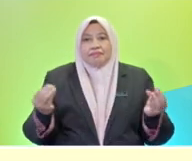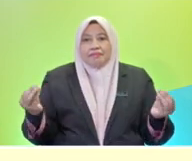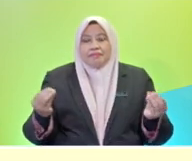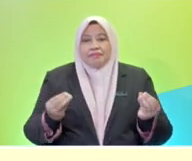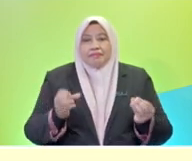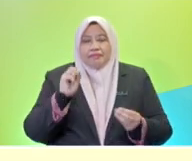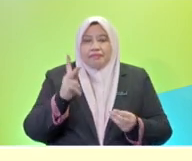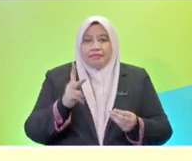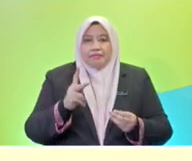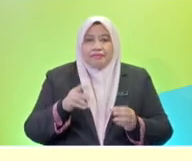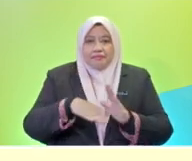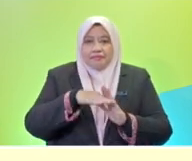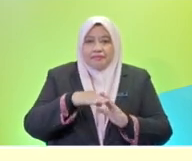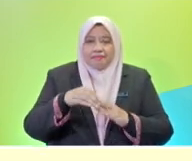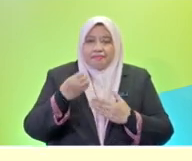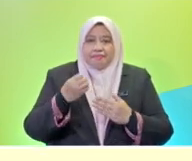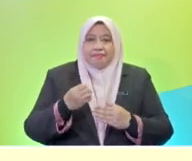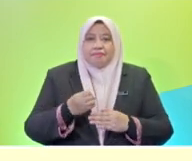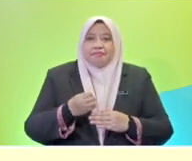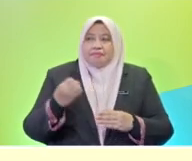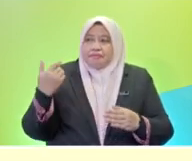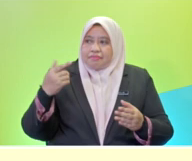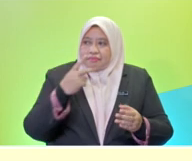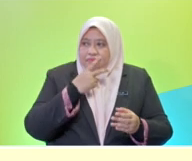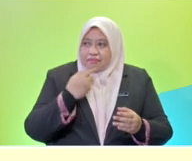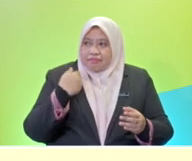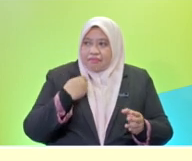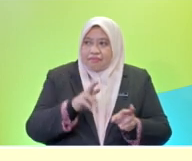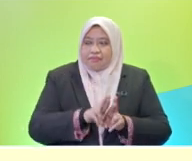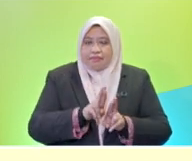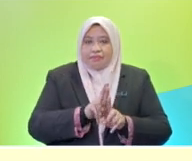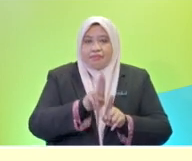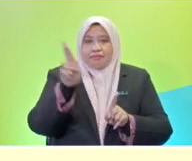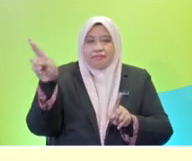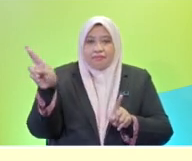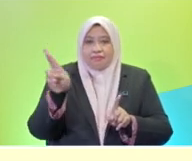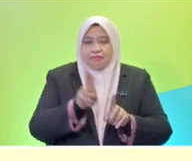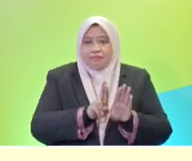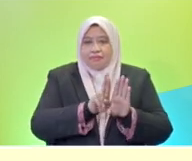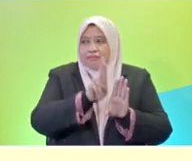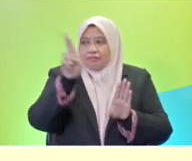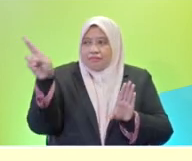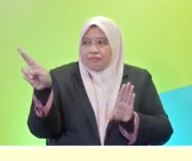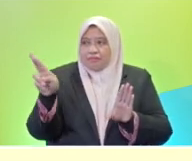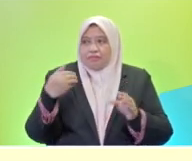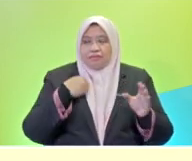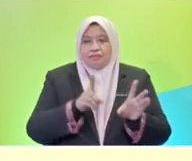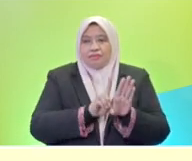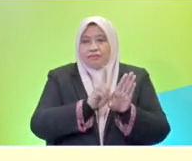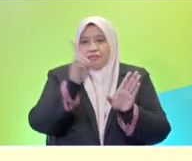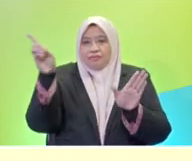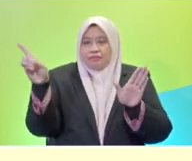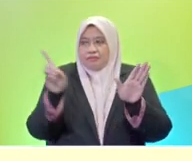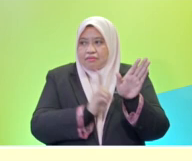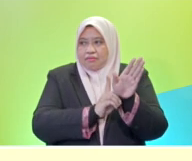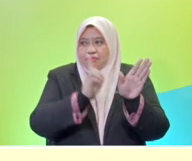Okey, lepas tu kita tengok lagi. The ranting. Dia ada dahan. Dahan